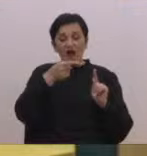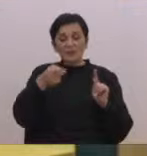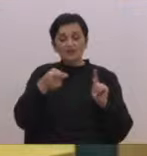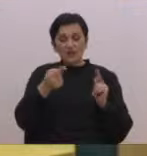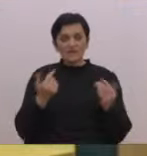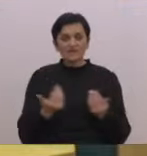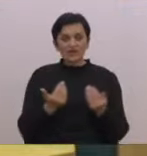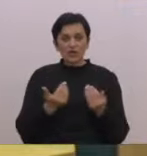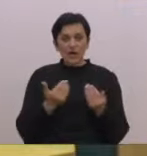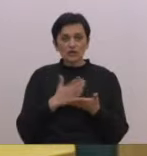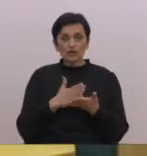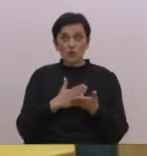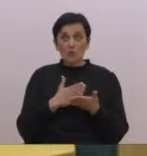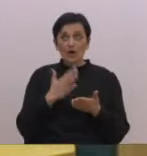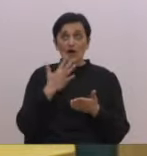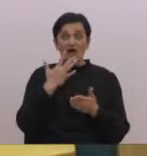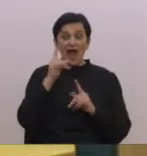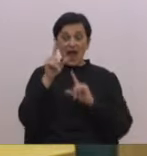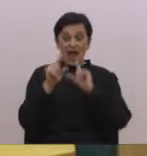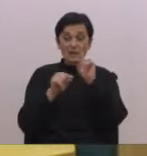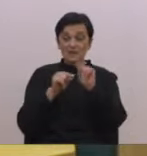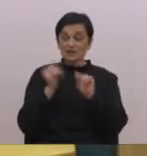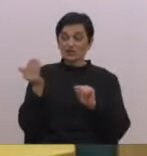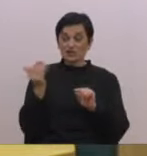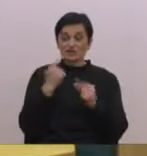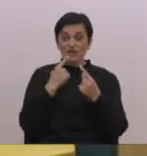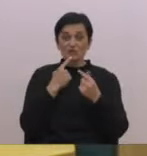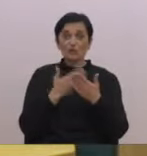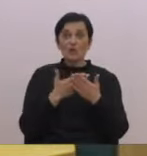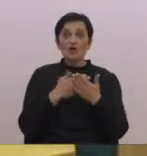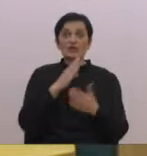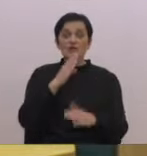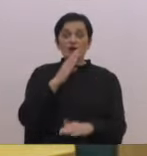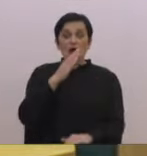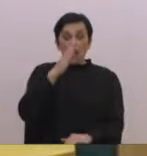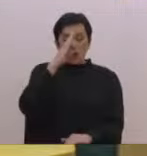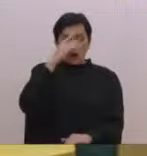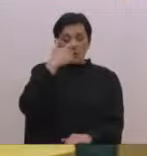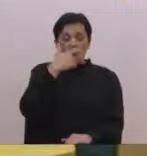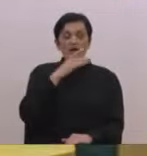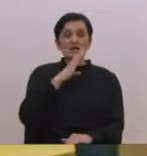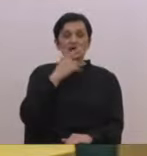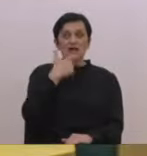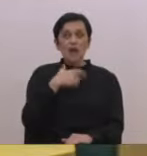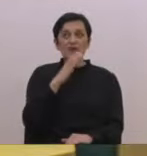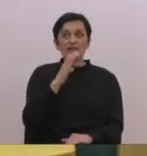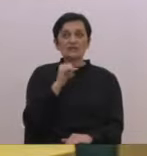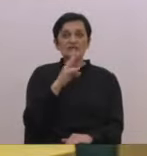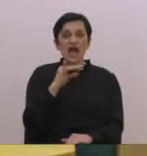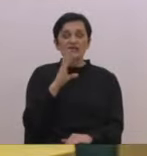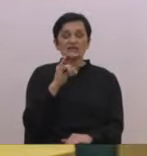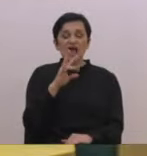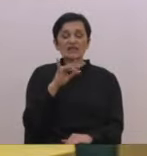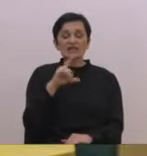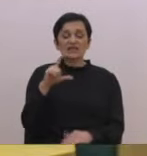viarsebut. Ai emigrantebze romozes tken saubrovdit, magalitad Kabatoni Kabatoni Sani Sanikidze